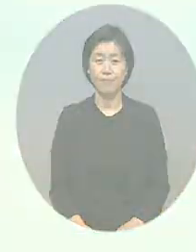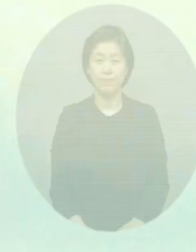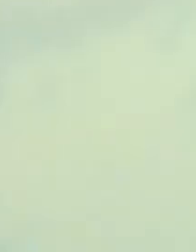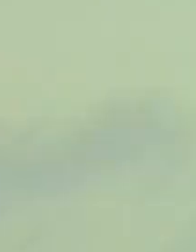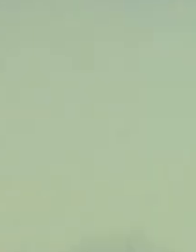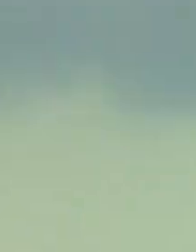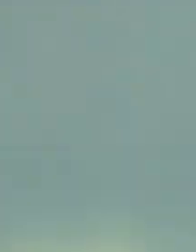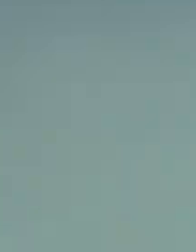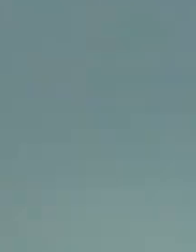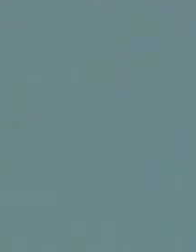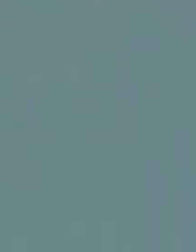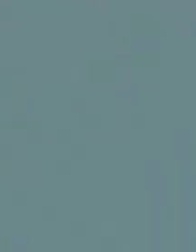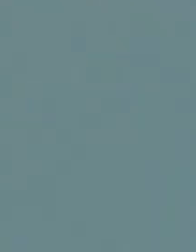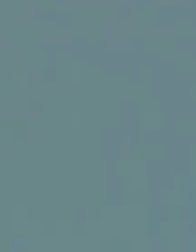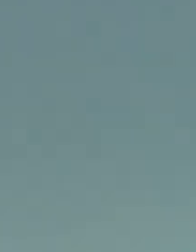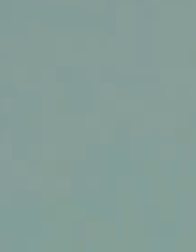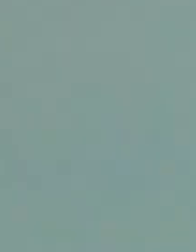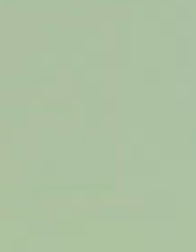와 나왔다!